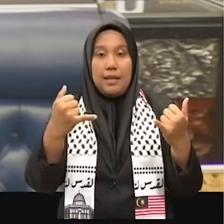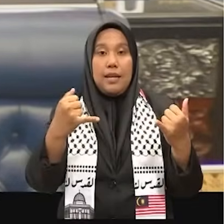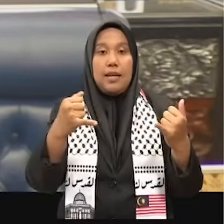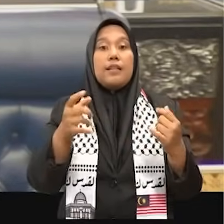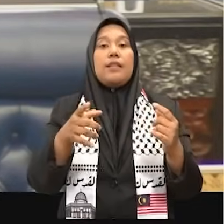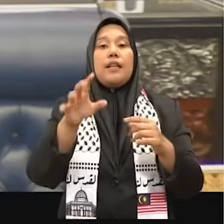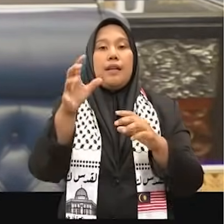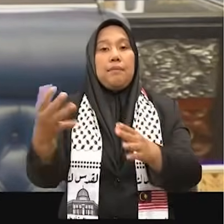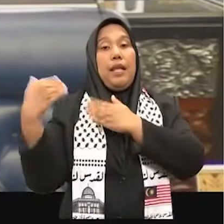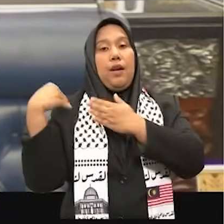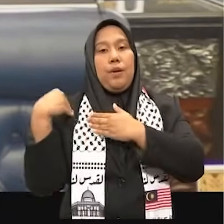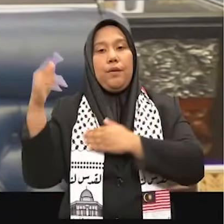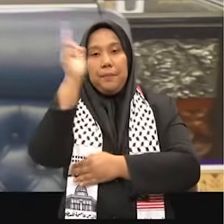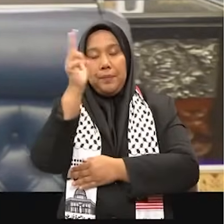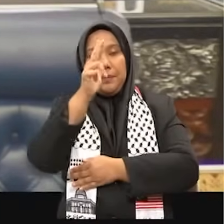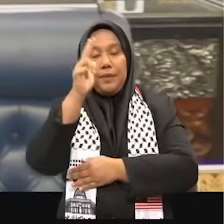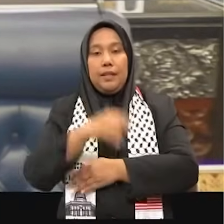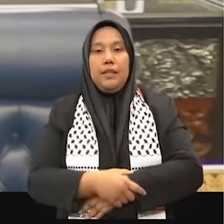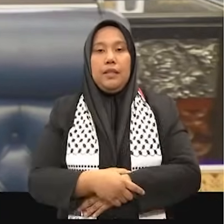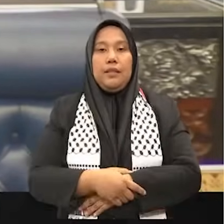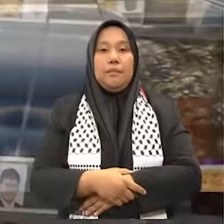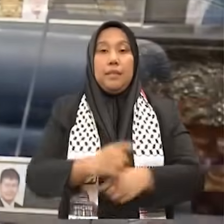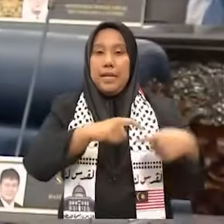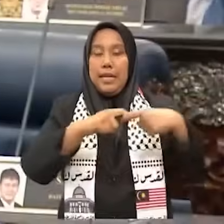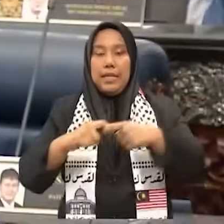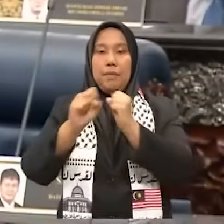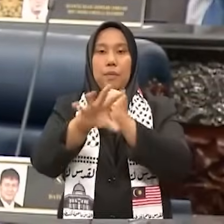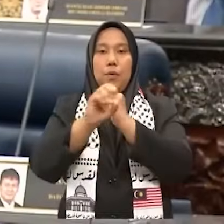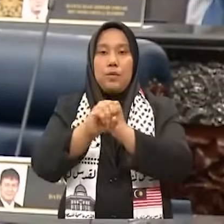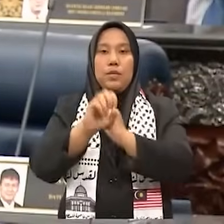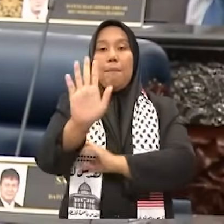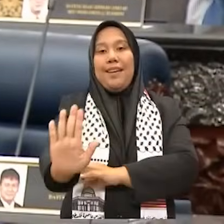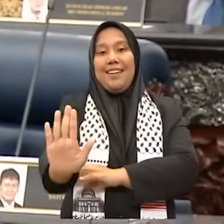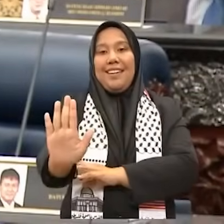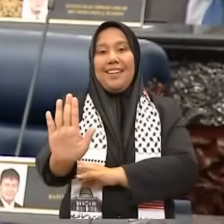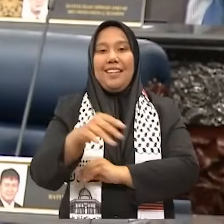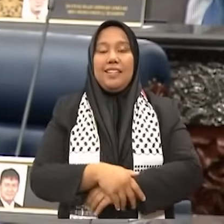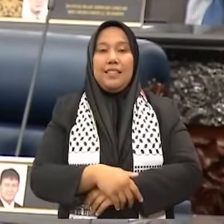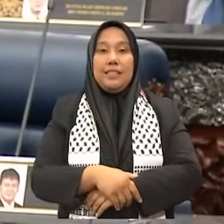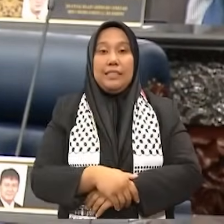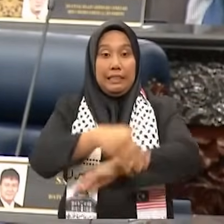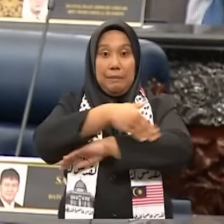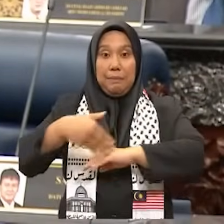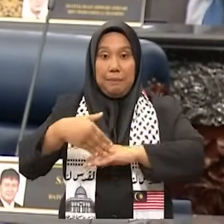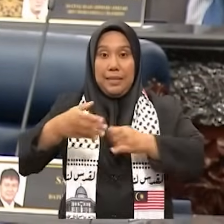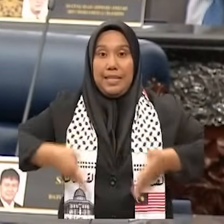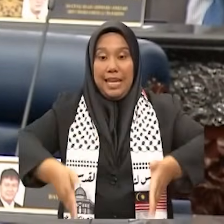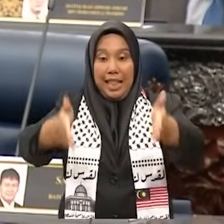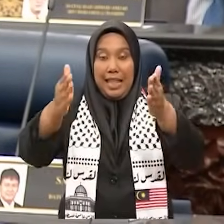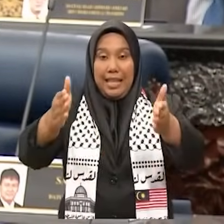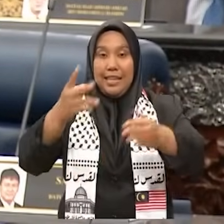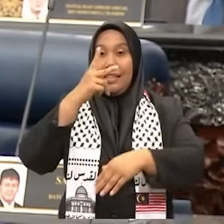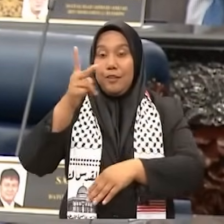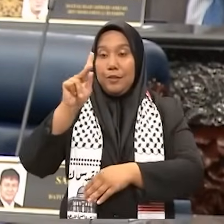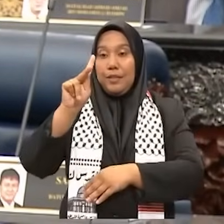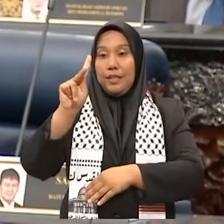dengan mempromosi Malaysia Madani ini? Kan saya lihat di tepi jalan, saya pergi ke Kuala Selangor yang bertua,